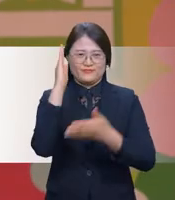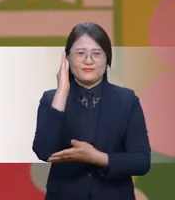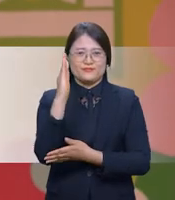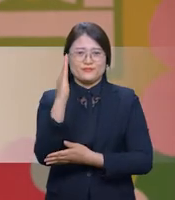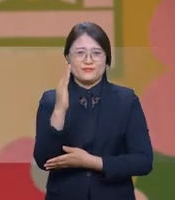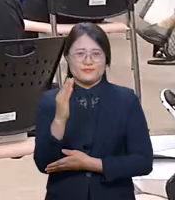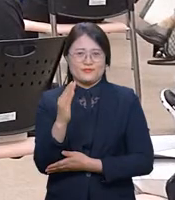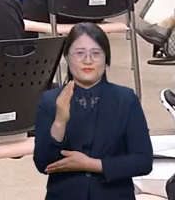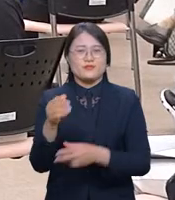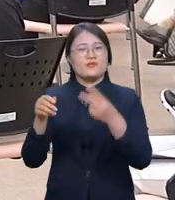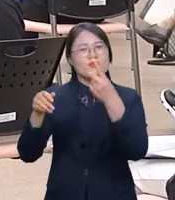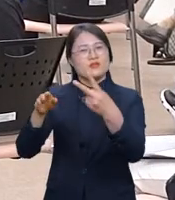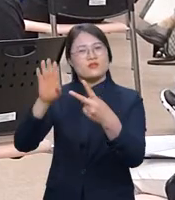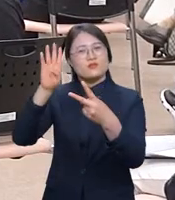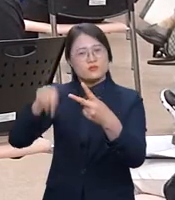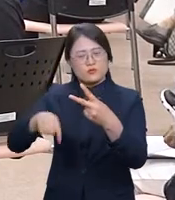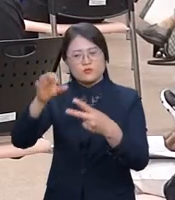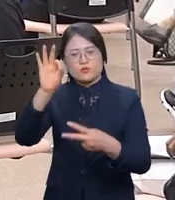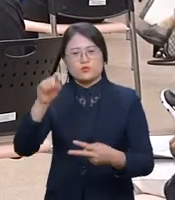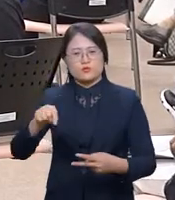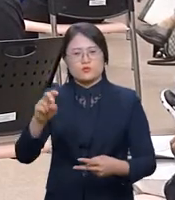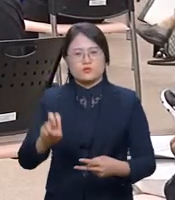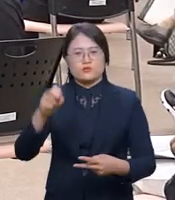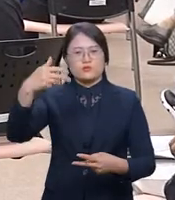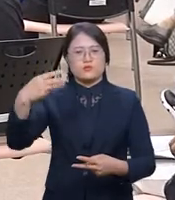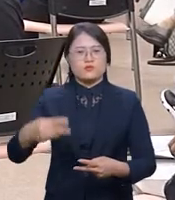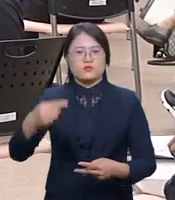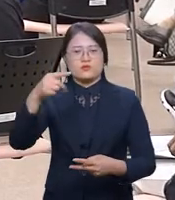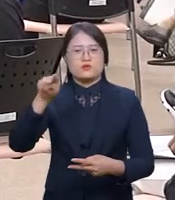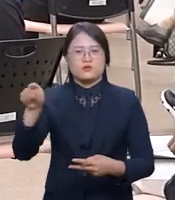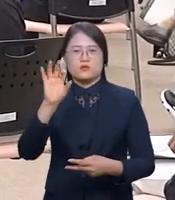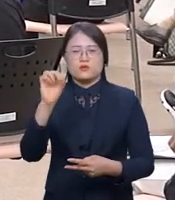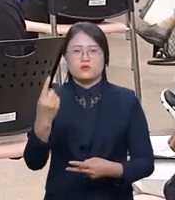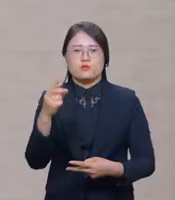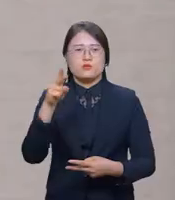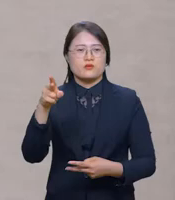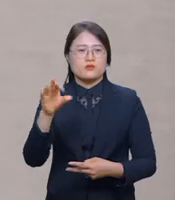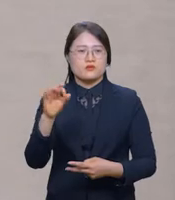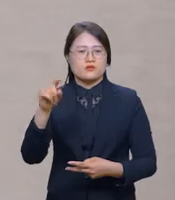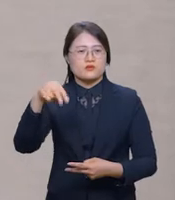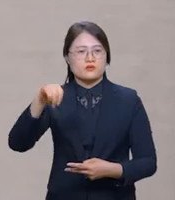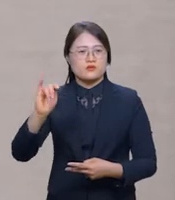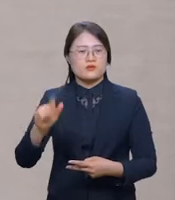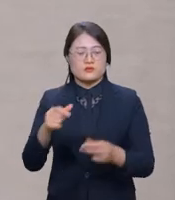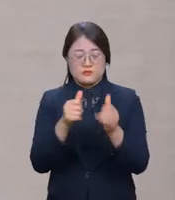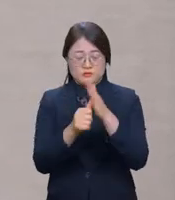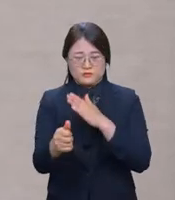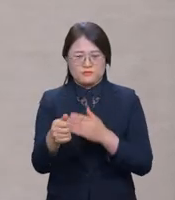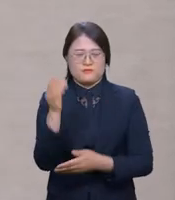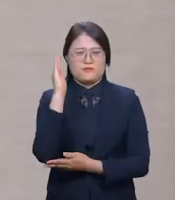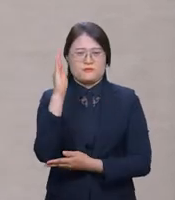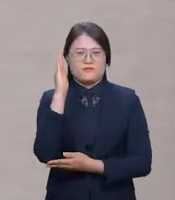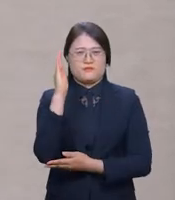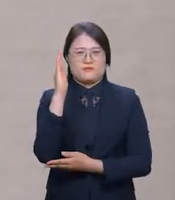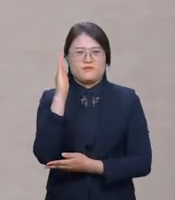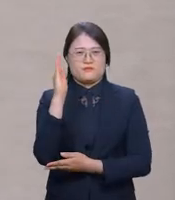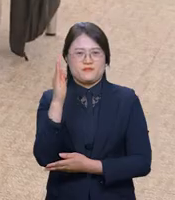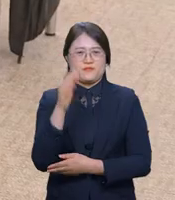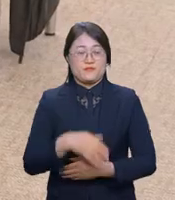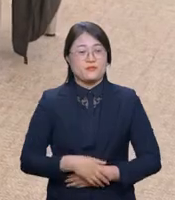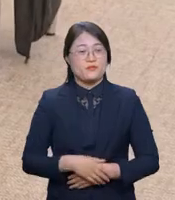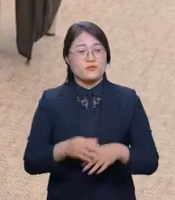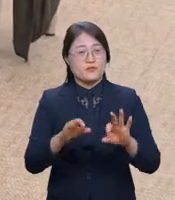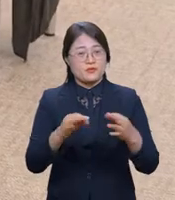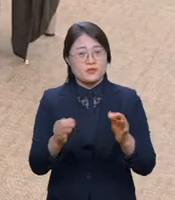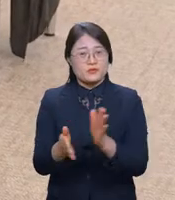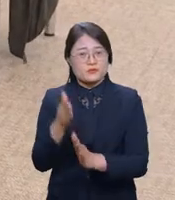축사가 이어졌고 2부에서는 움트다 오영식 대표의 마을복지계획 우수 사례에 대한 강의가 진행됐습니다.